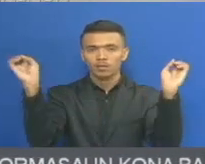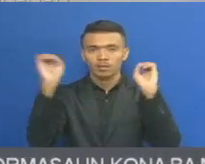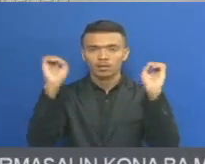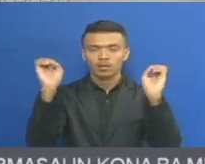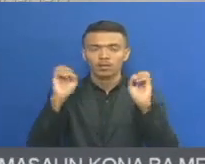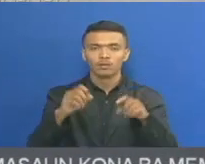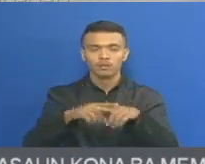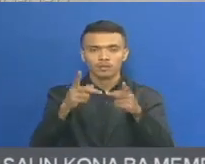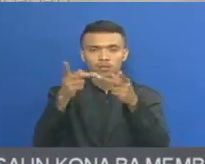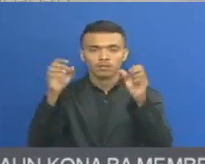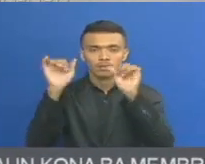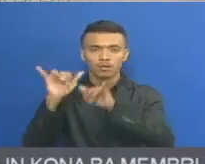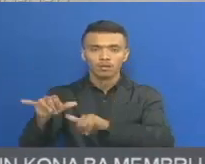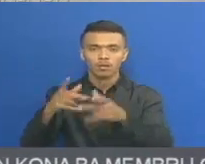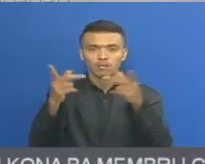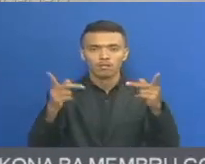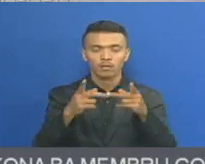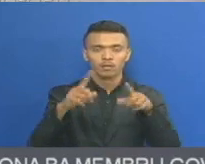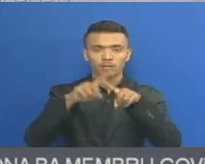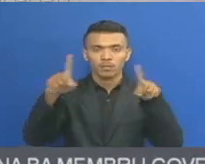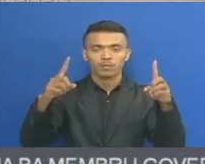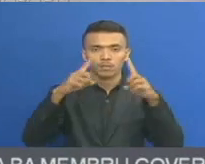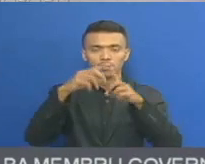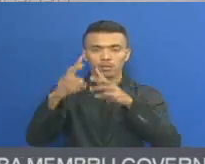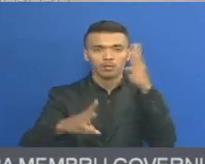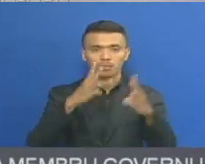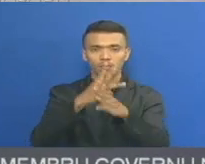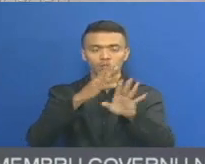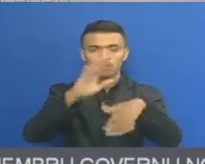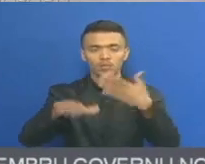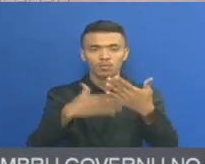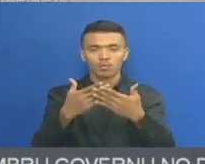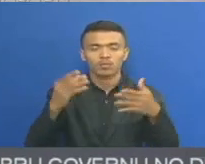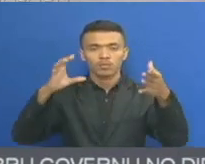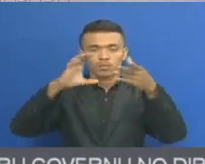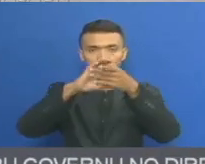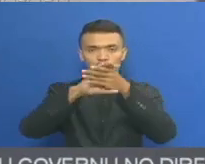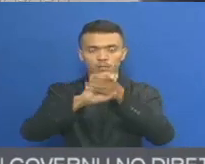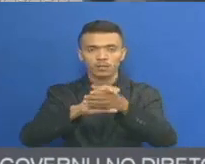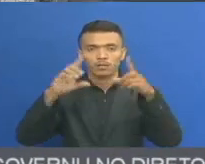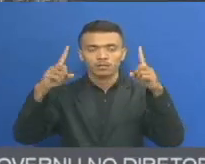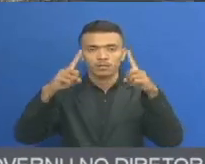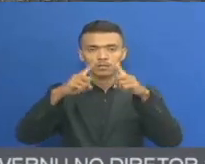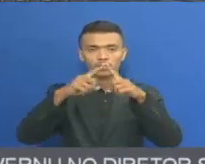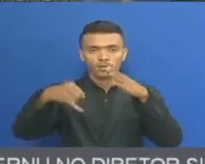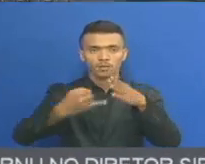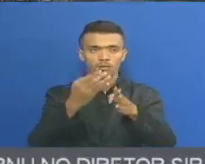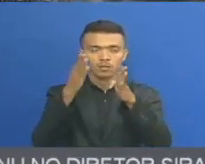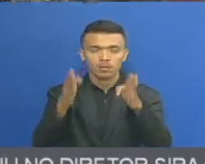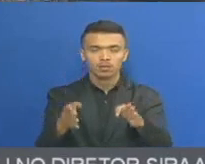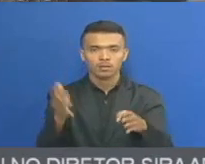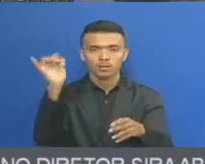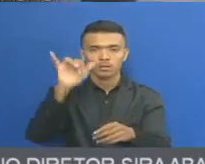bani fahela fati mai be moz ba iha mundu tomak. Tau parabéns ba jornalista